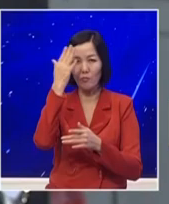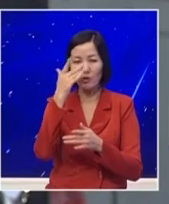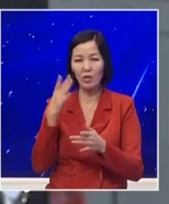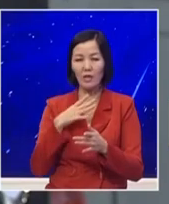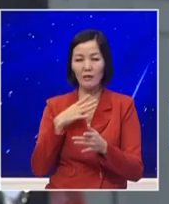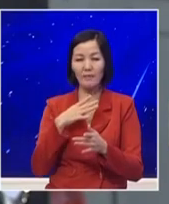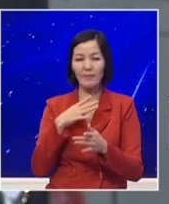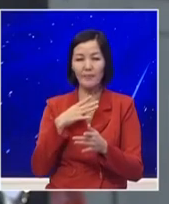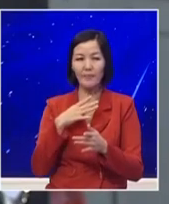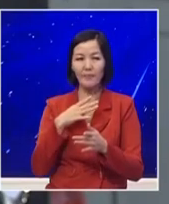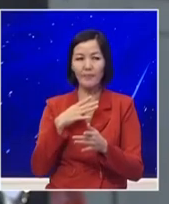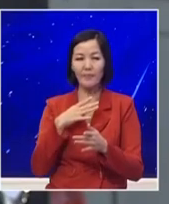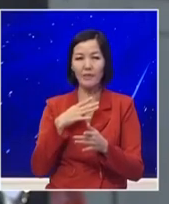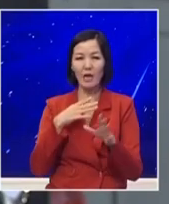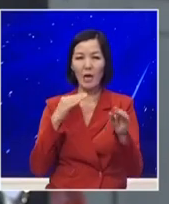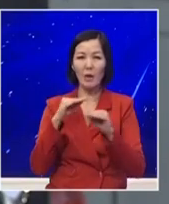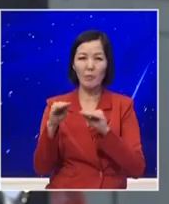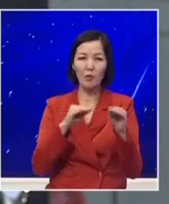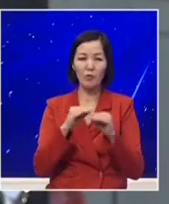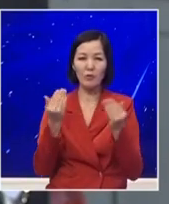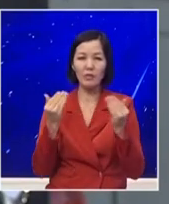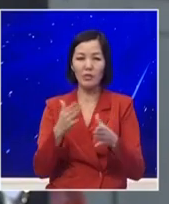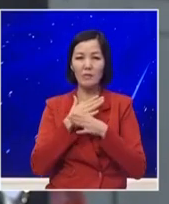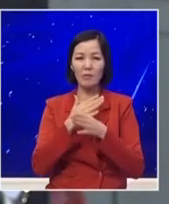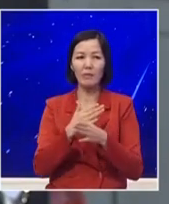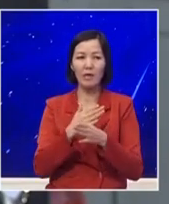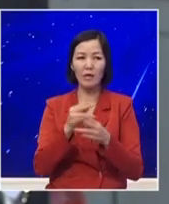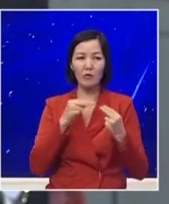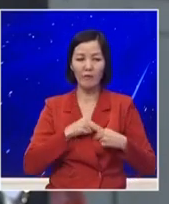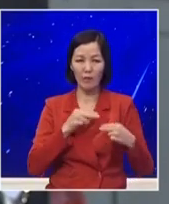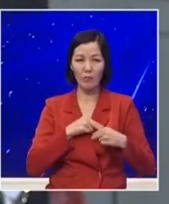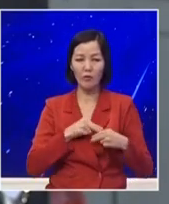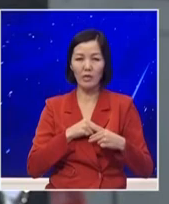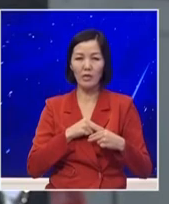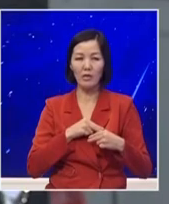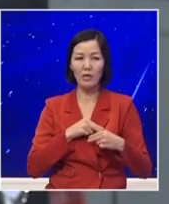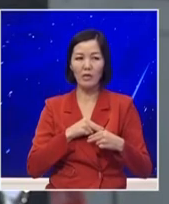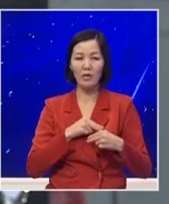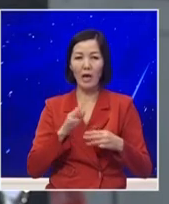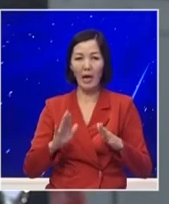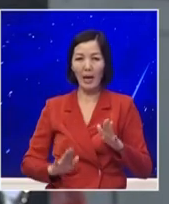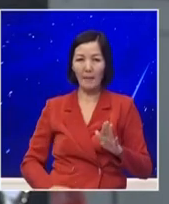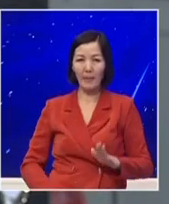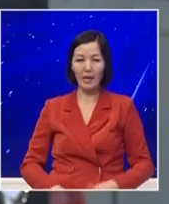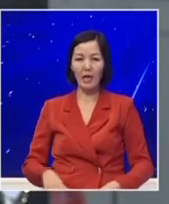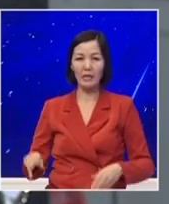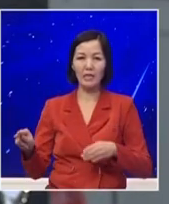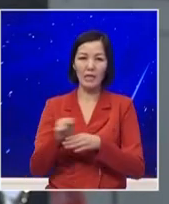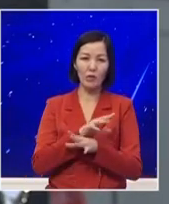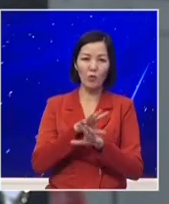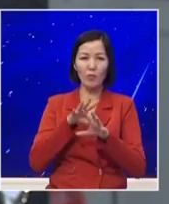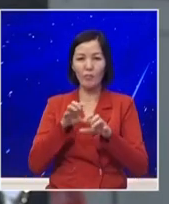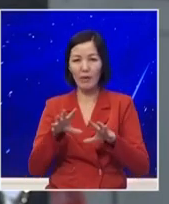и аппараты, которые очень мне сейчас помогают в работе. Это вот аппарат для ног, аппарат для